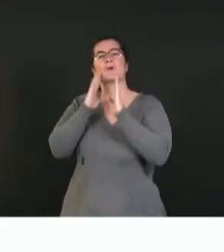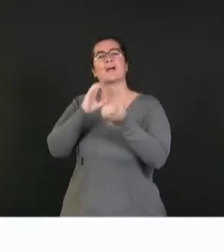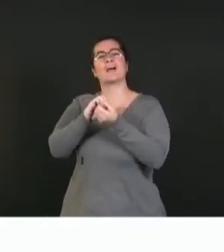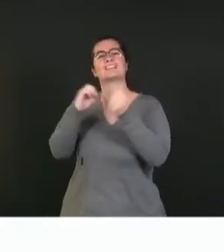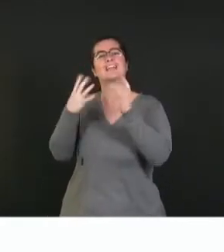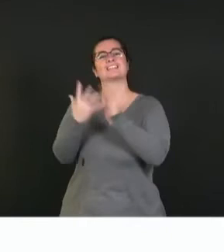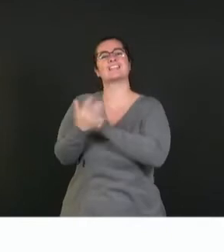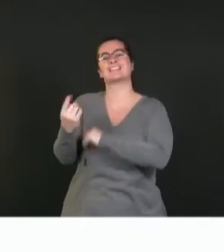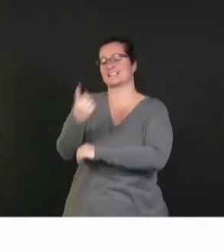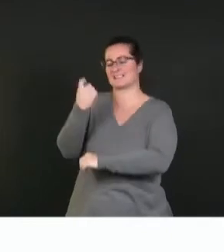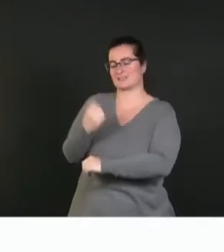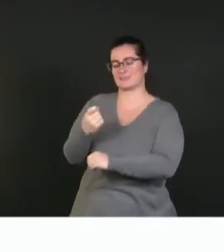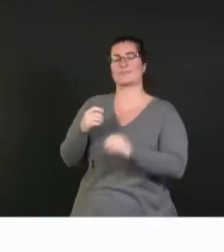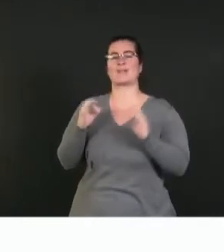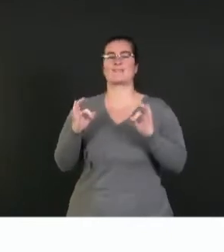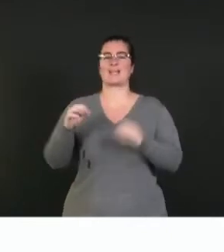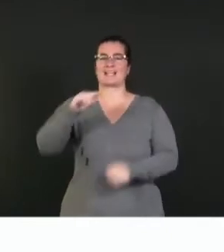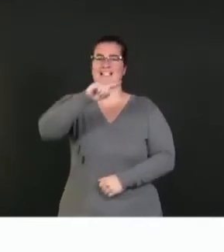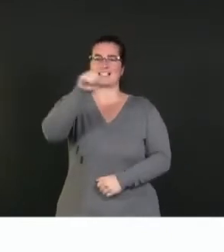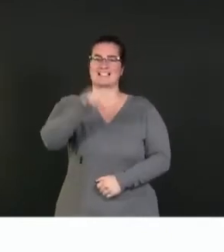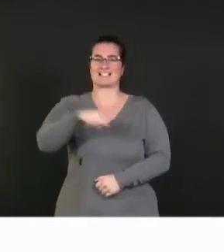concernant le ZAN,